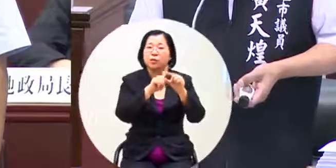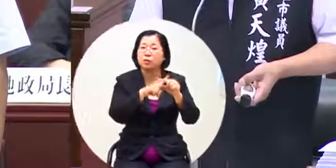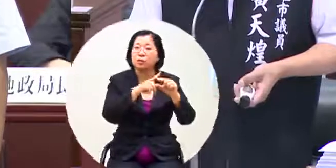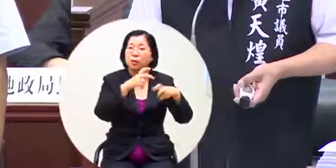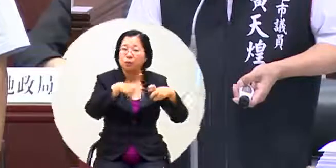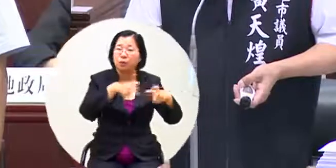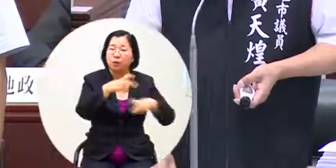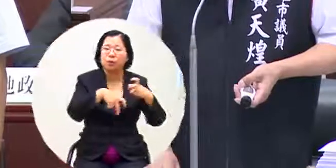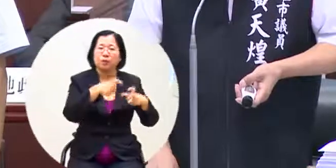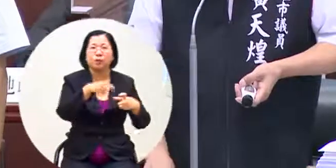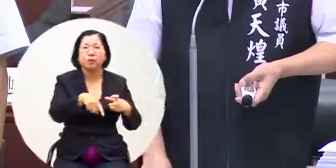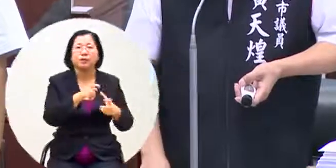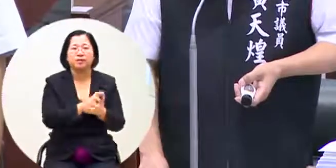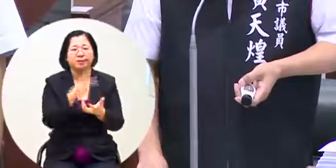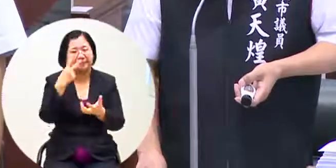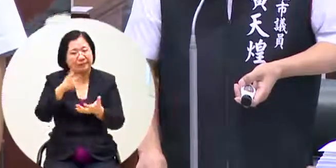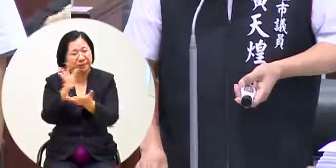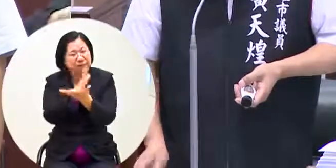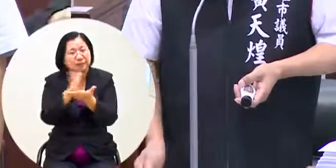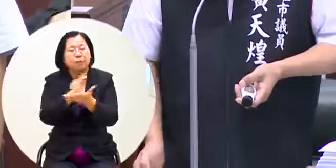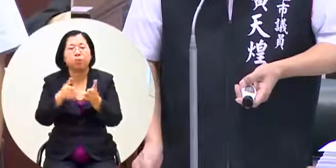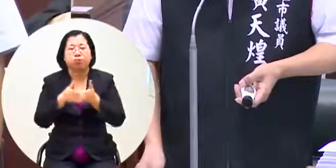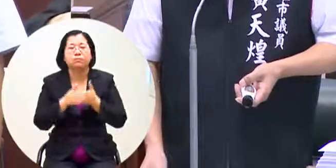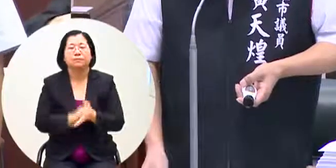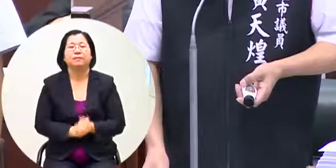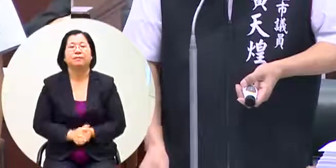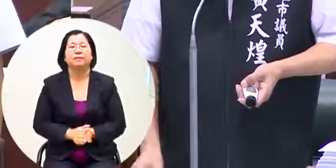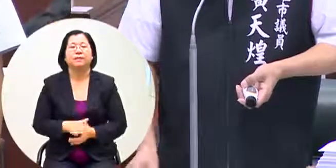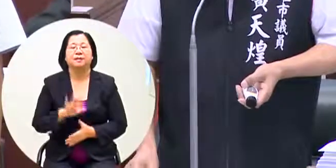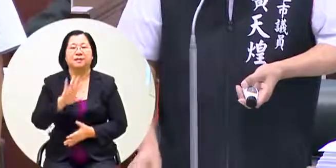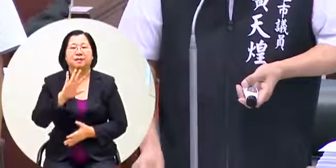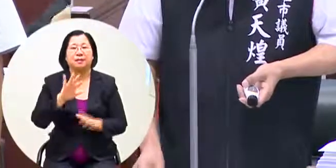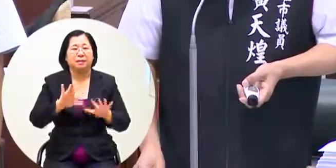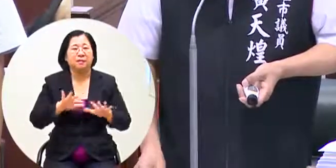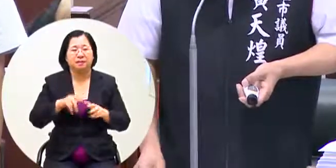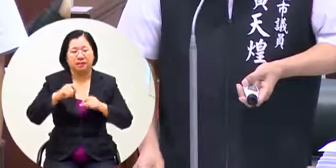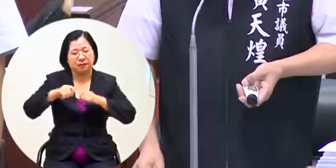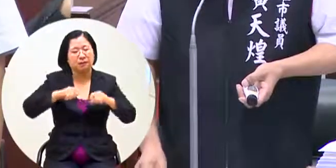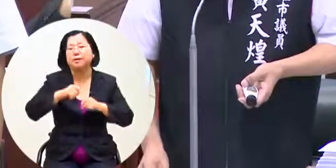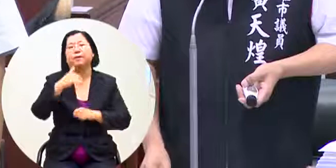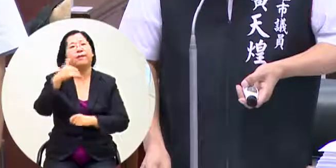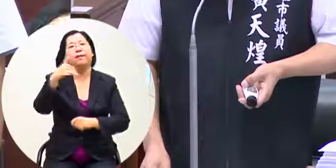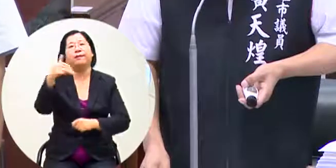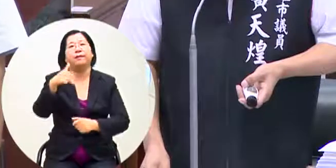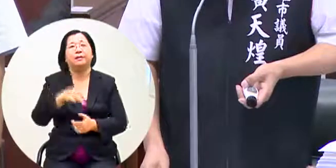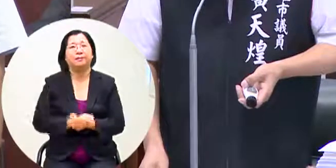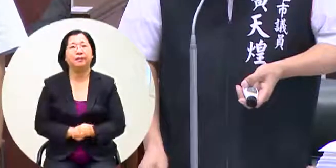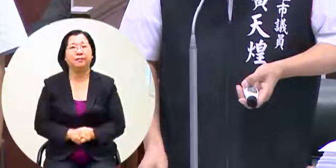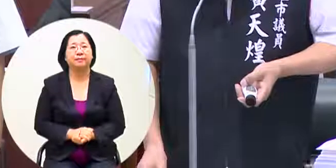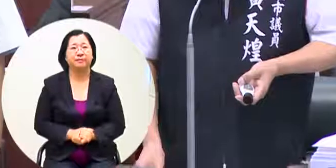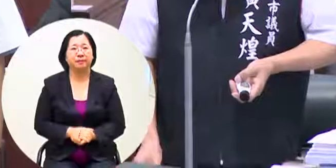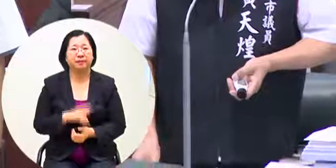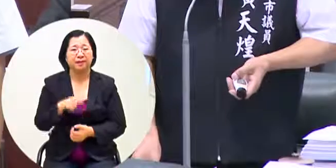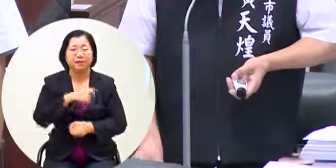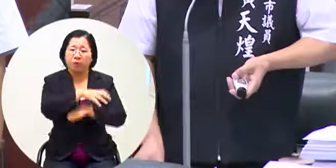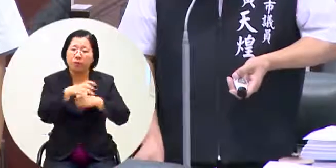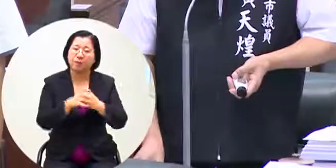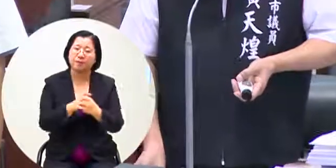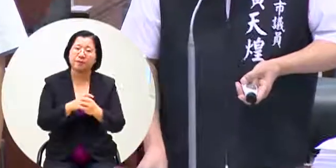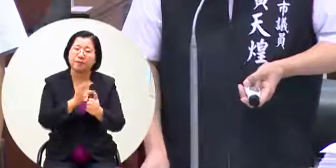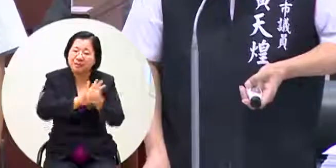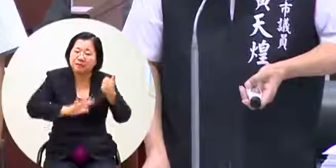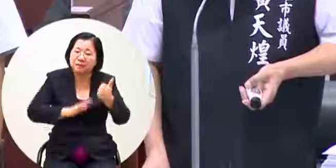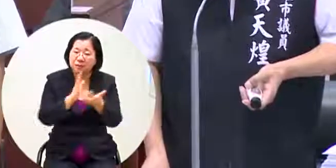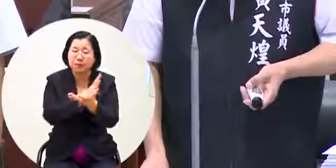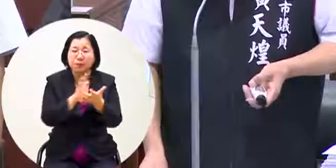前是还无看到伊相关的计划，因为伊得个经过讲环境影响评估，也是讲申请